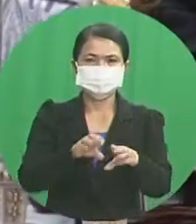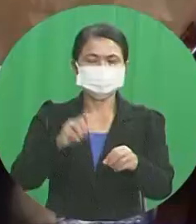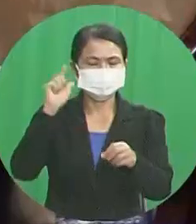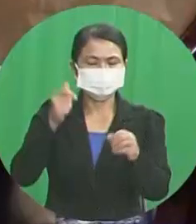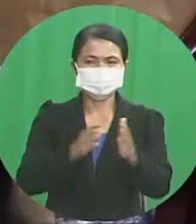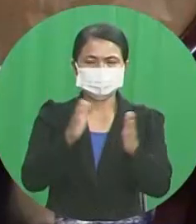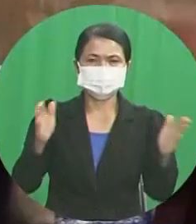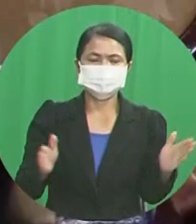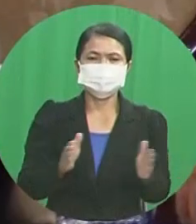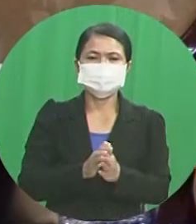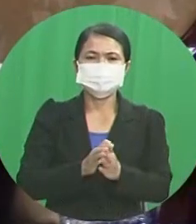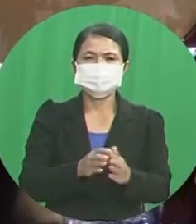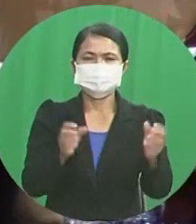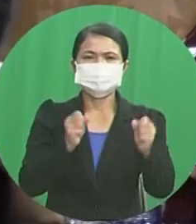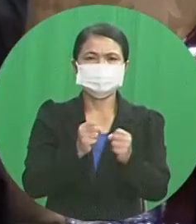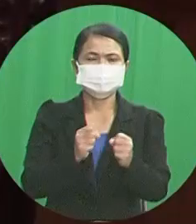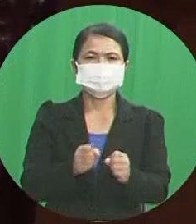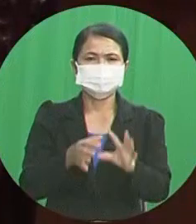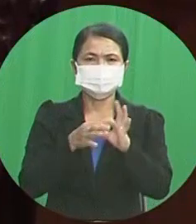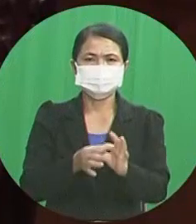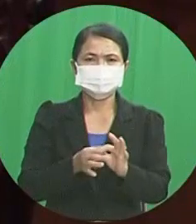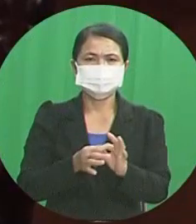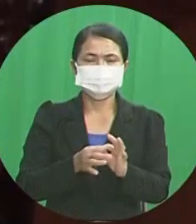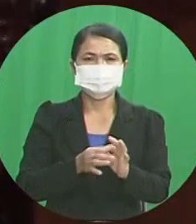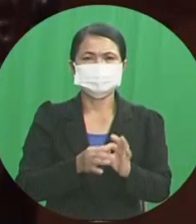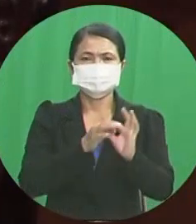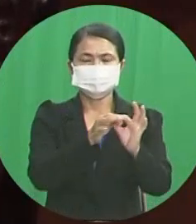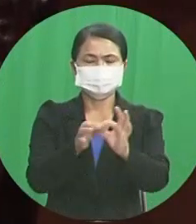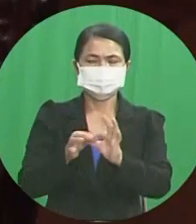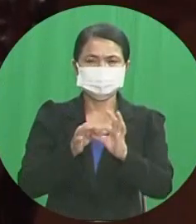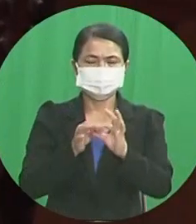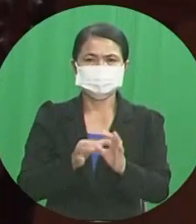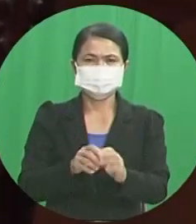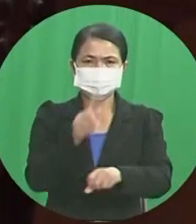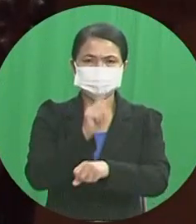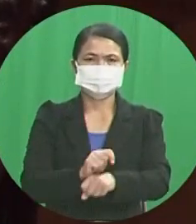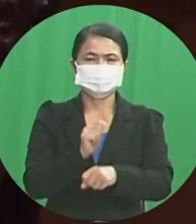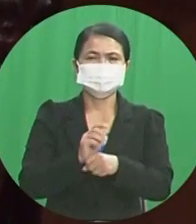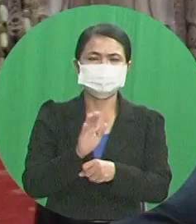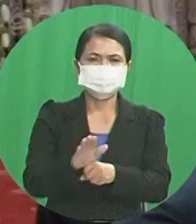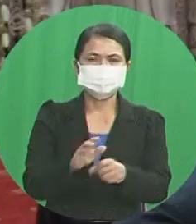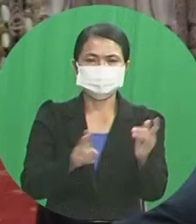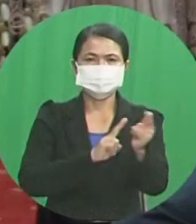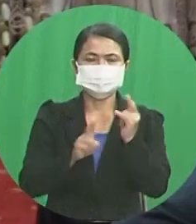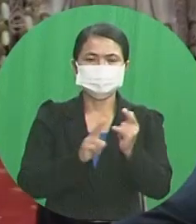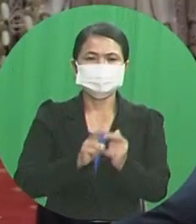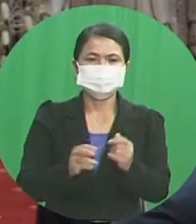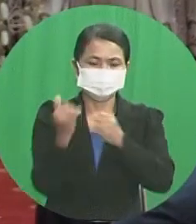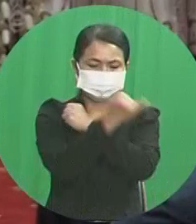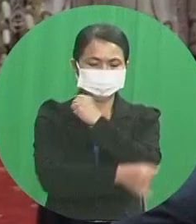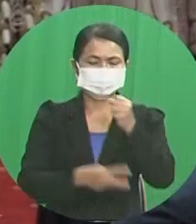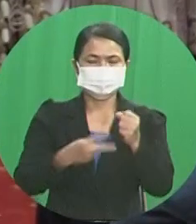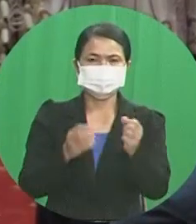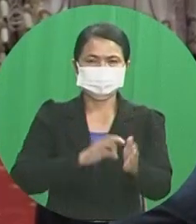ធេងនៅក្នុងការរឹតបន្តឹងចំណងមិត្តភាពសាមគ្គីភាពជាប្រពៃណីនិងបងប្អូនរវាងប្រទេសទាំងពីរ